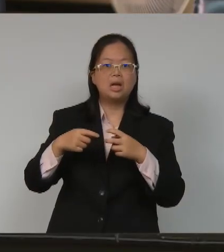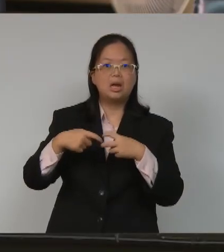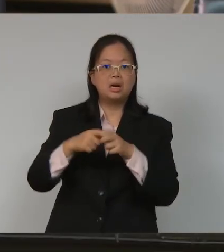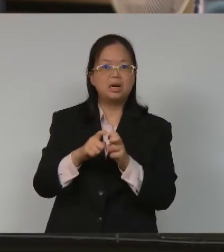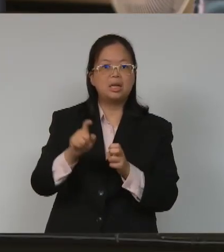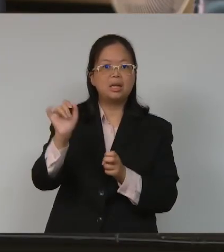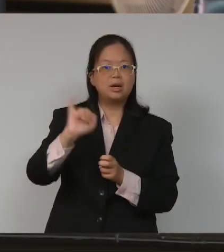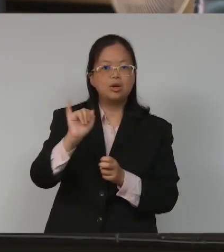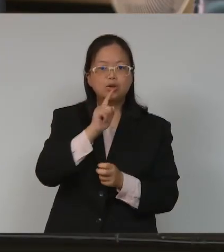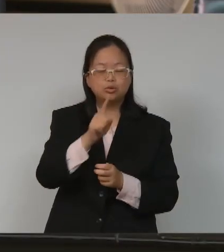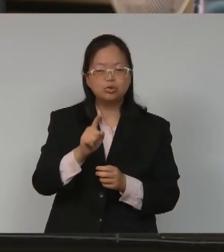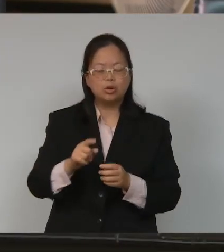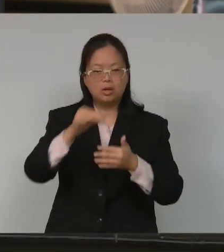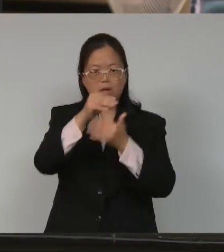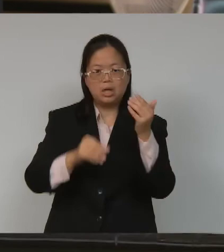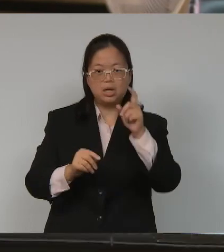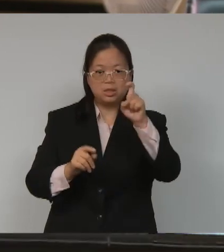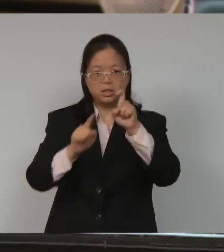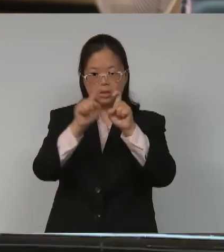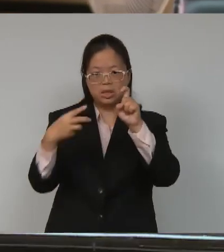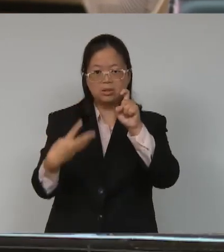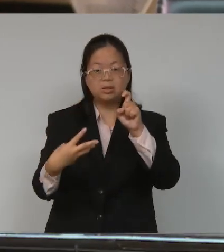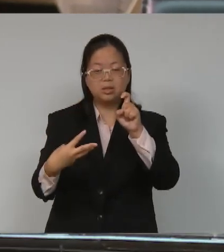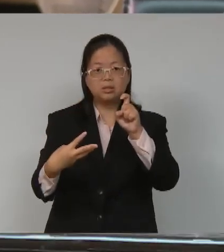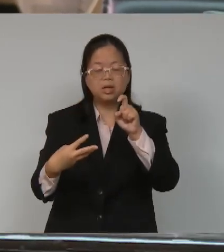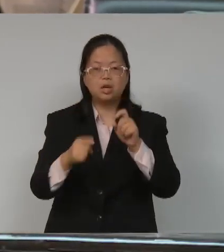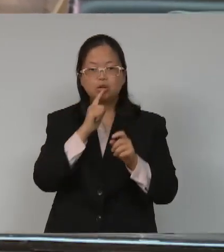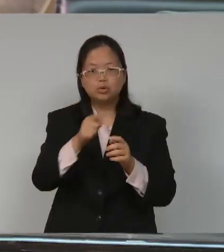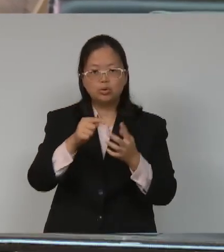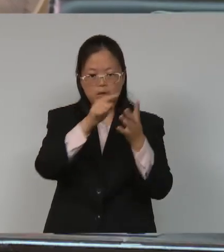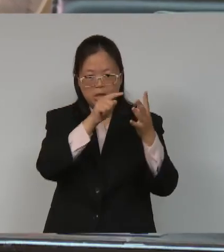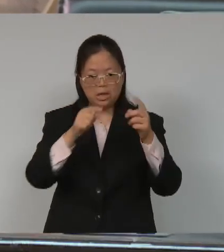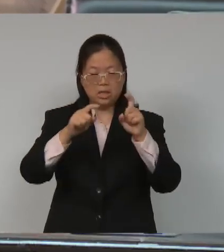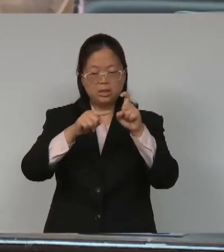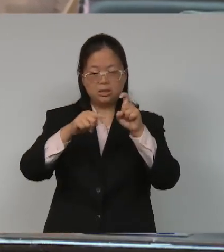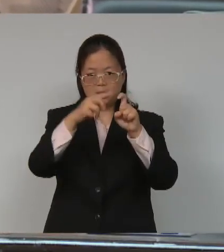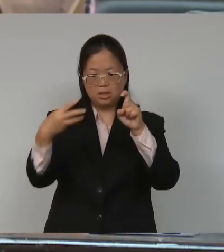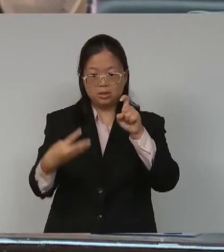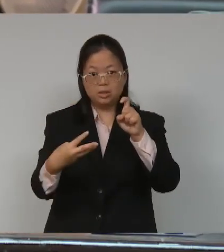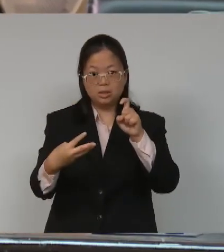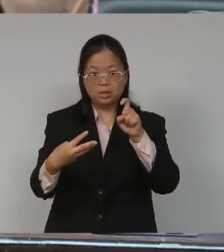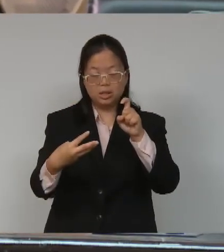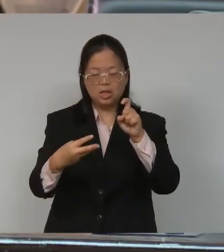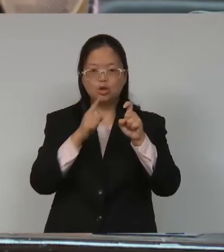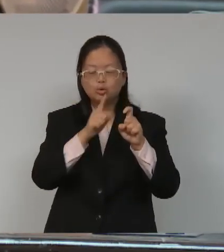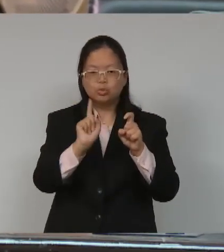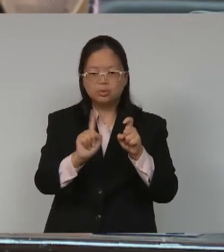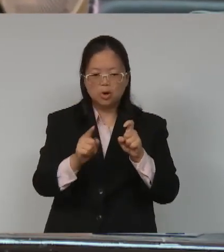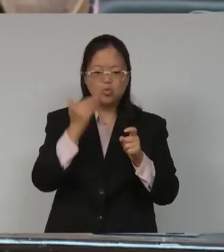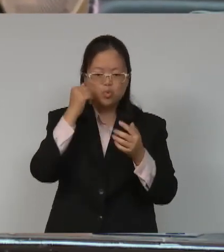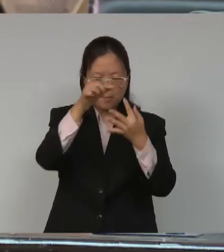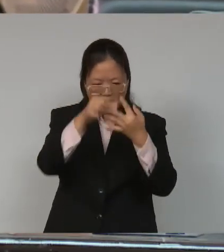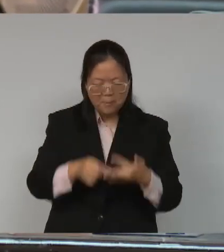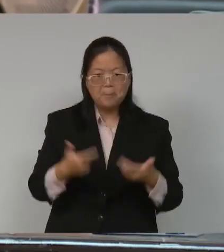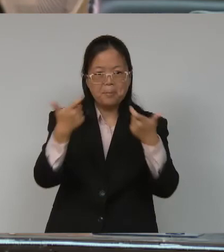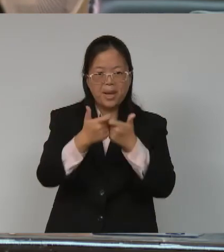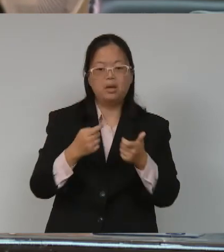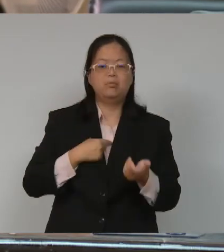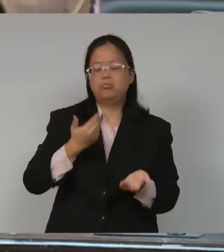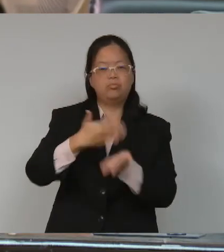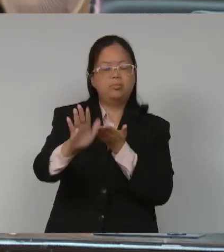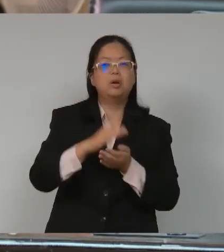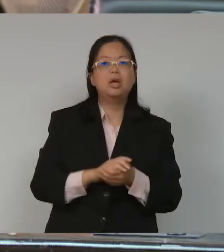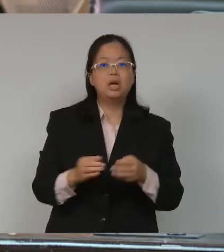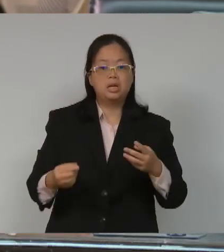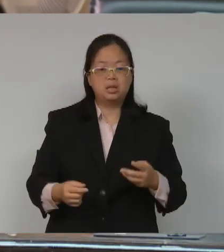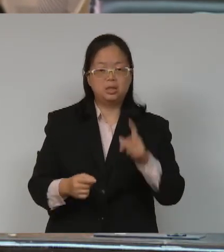项是驳回了哈，就是有下列情形就驳回，十条四项是补正了，所以今天看起来我们是